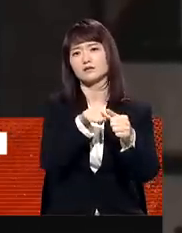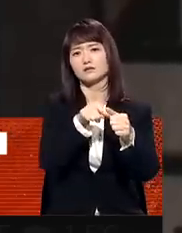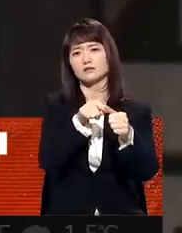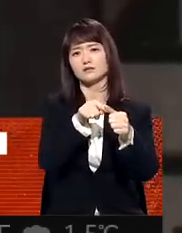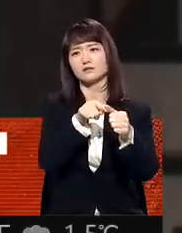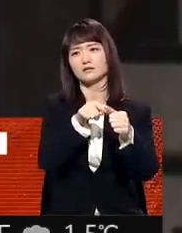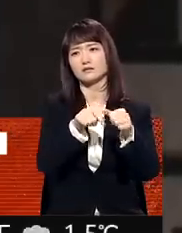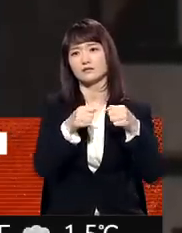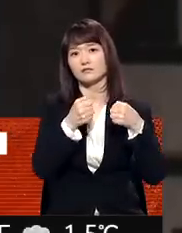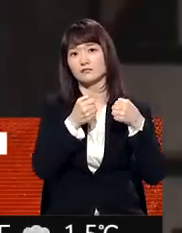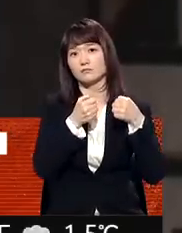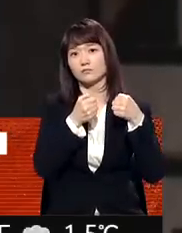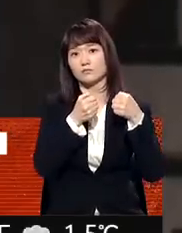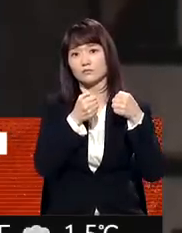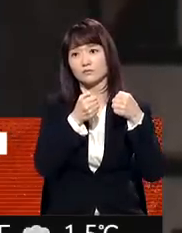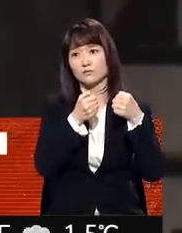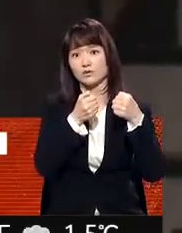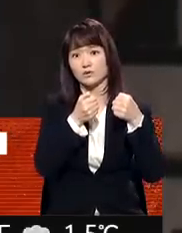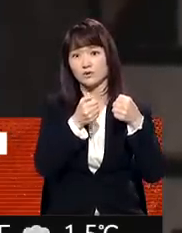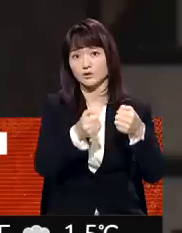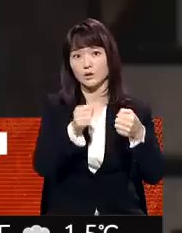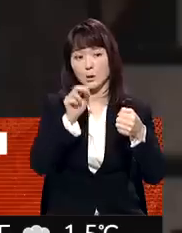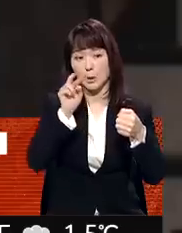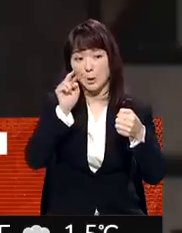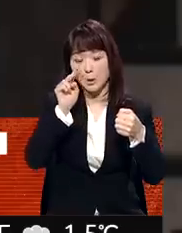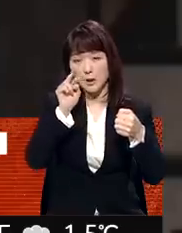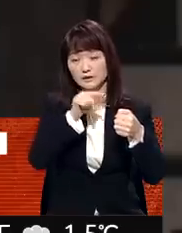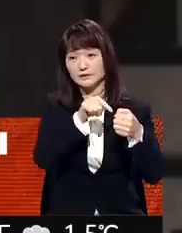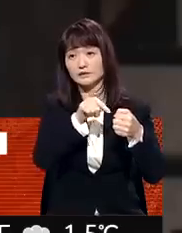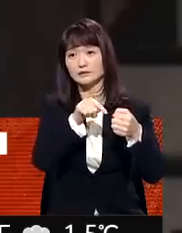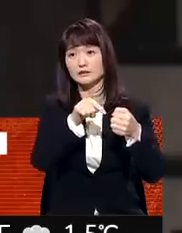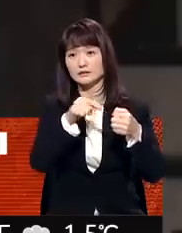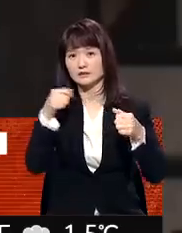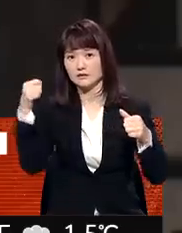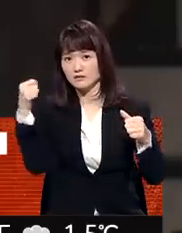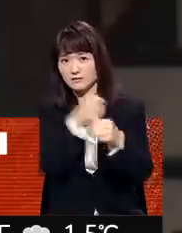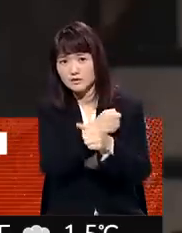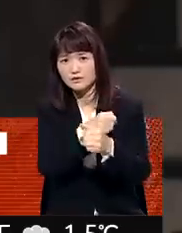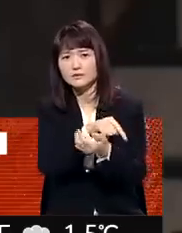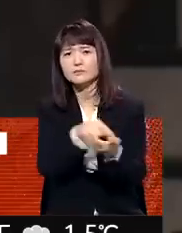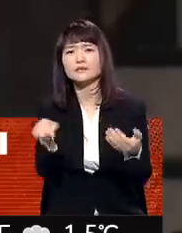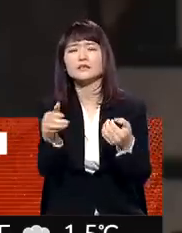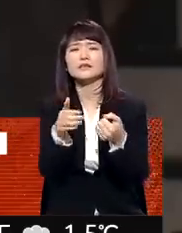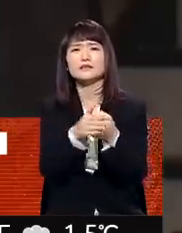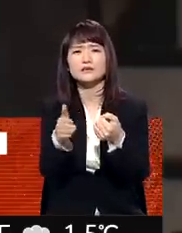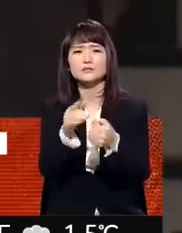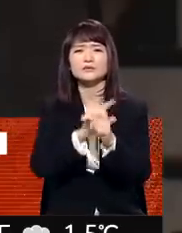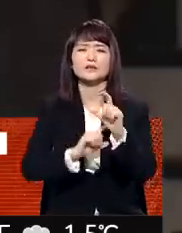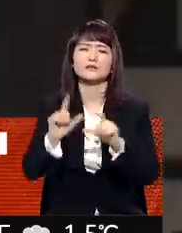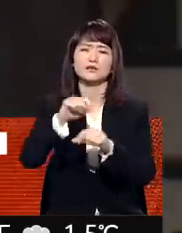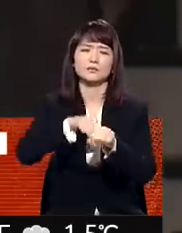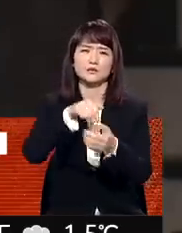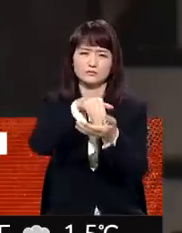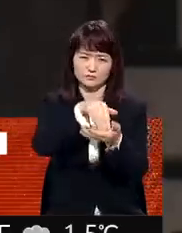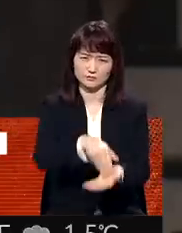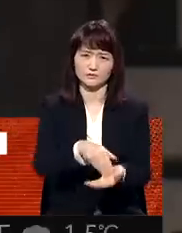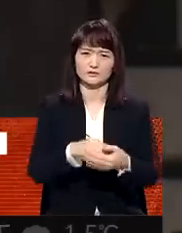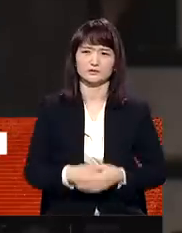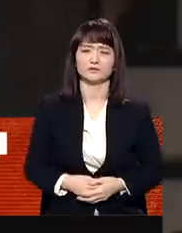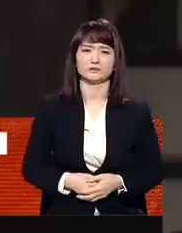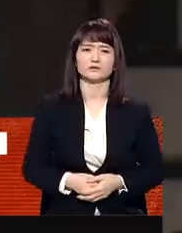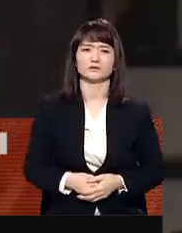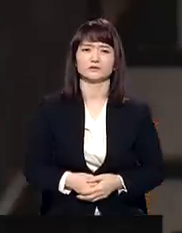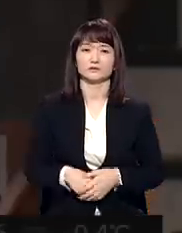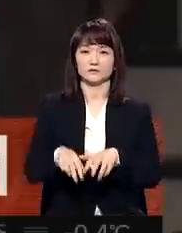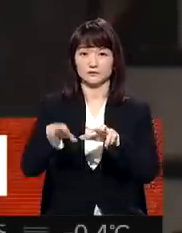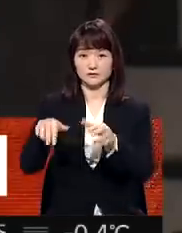운전자가 그 운전을 하는과 속에서 혹시나 일어날 수 있는 그 폭행의 후유증 때문에 더 가중처벌하는 건데 사실 지금 저런 상황